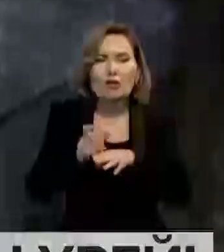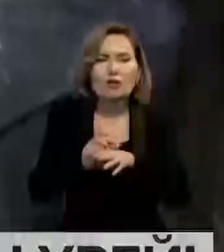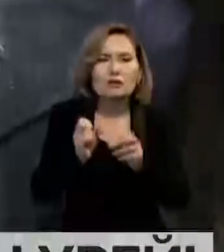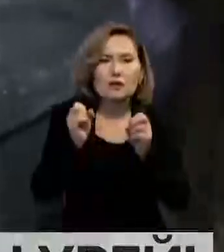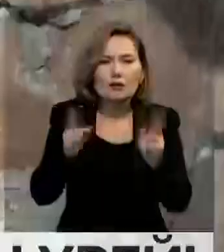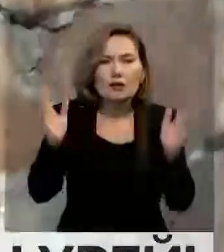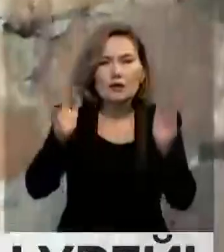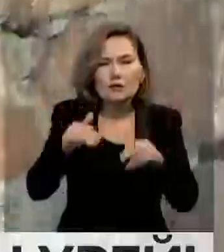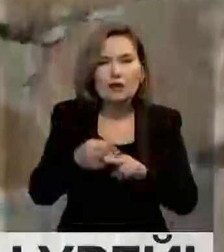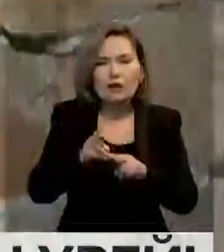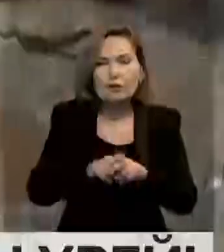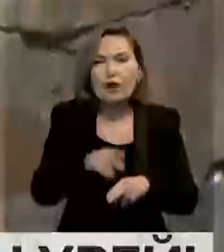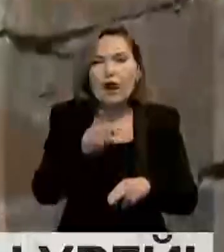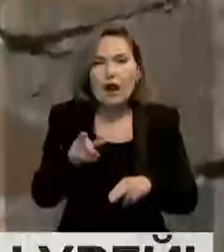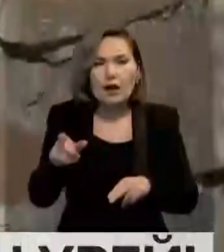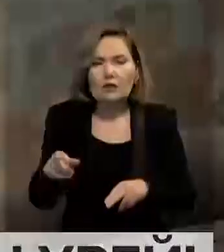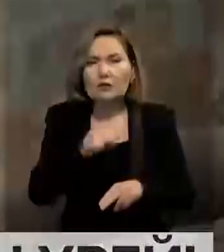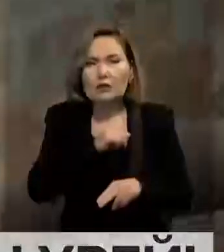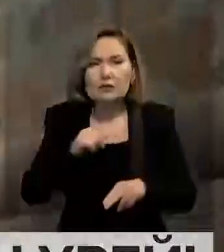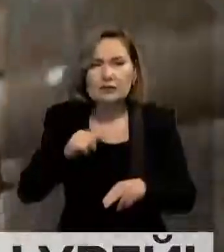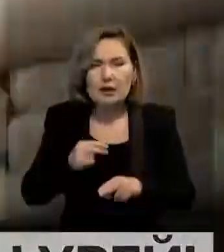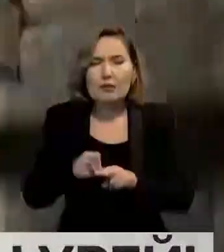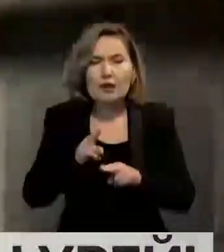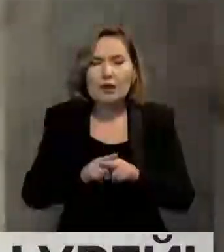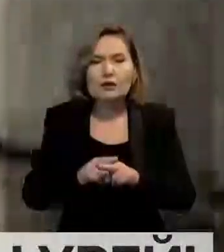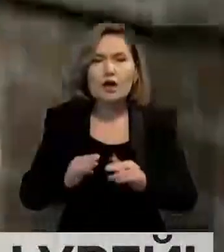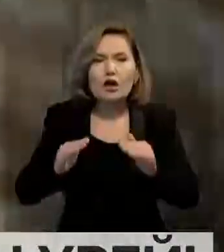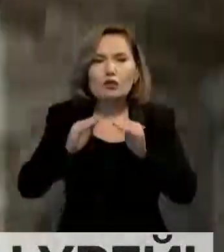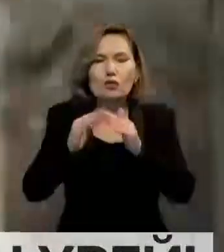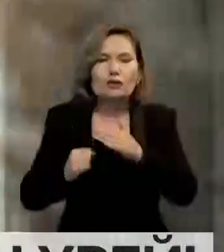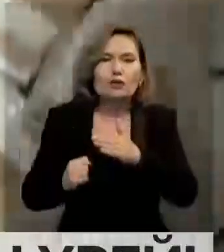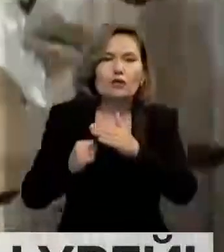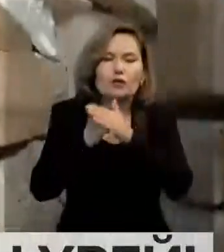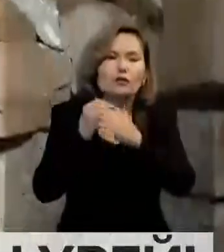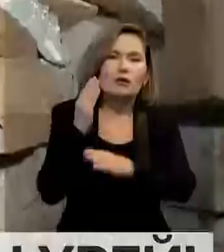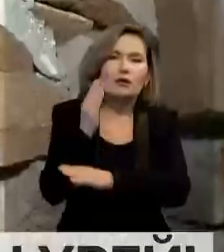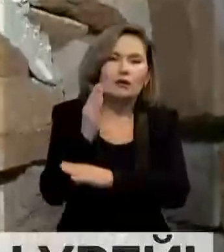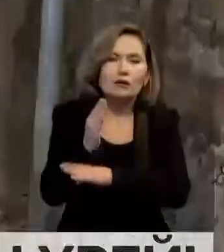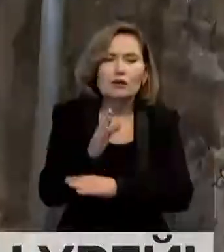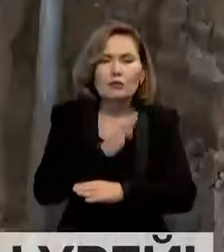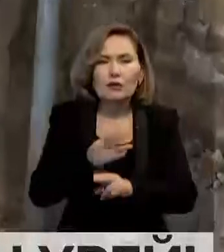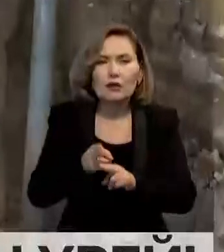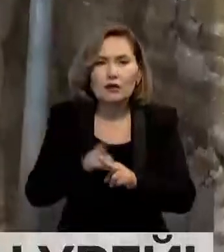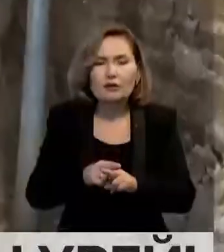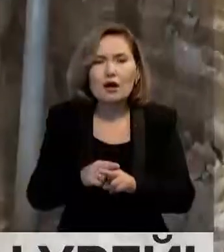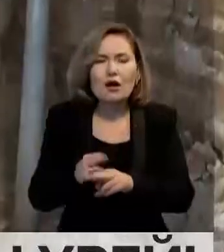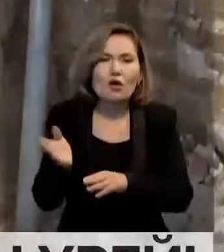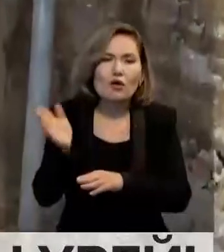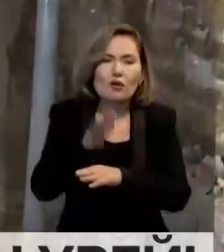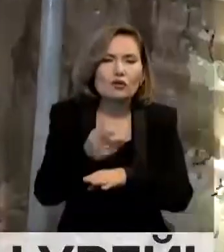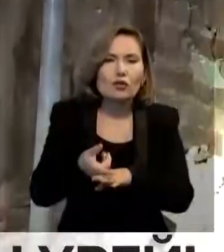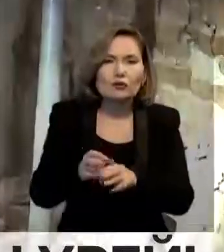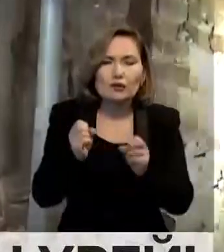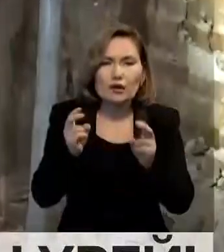Апатты болдырмас үшін тұрғындар төбені өз бетінше бағаналармен тіреп қойыпты. Бірақ мұның бәрі уақытша. Стенкана на полтора